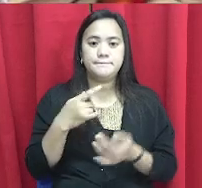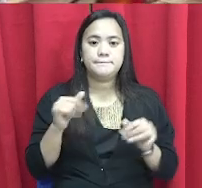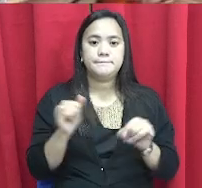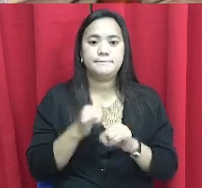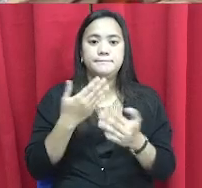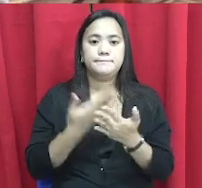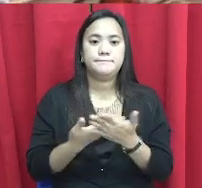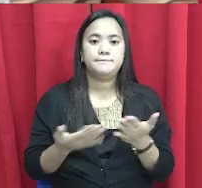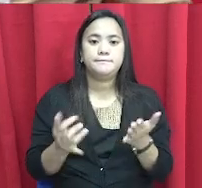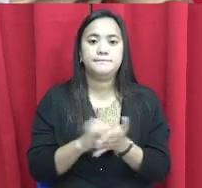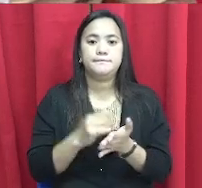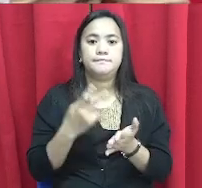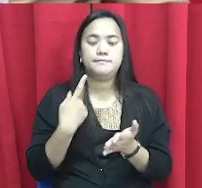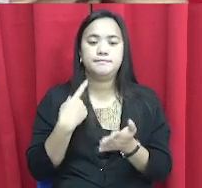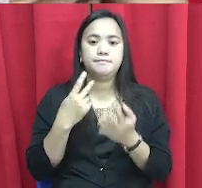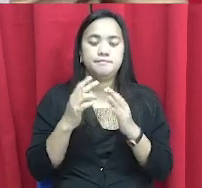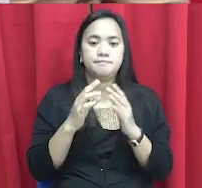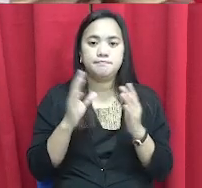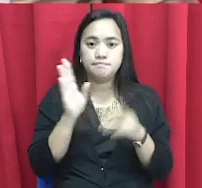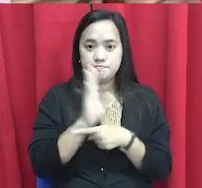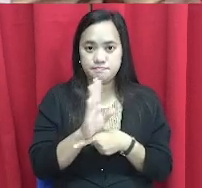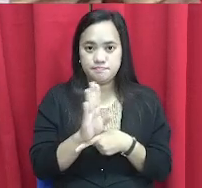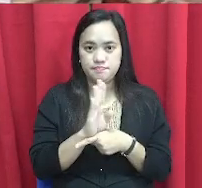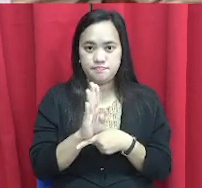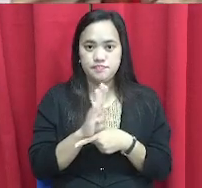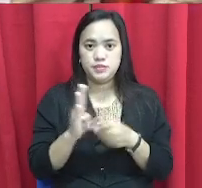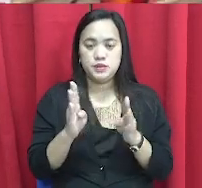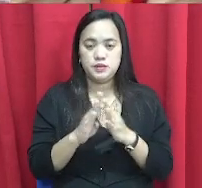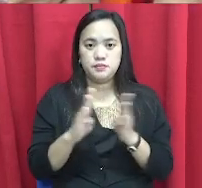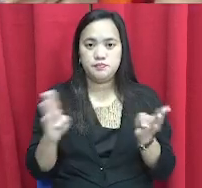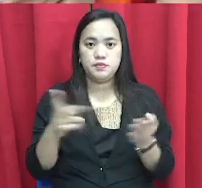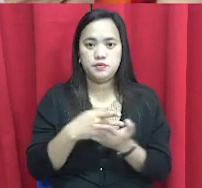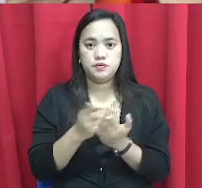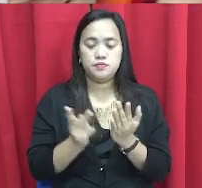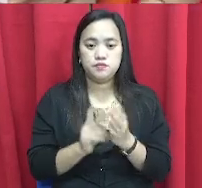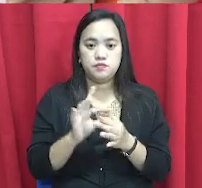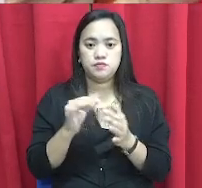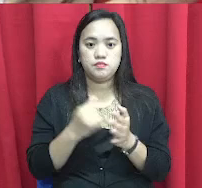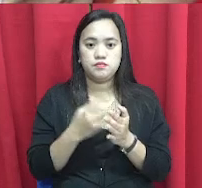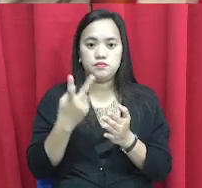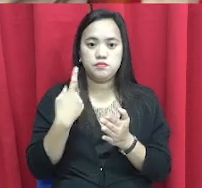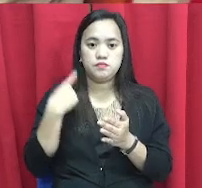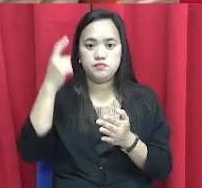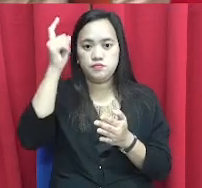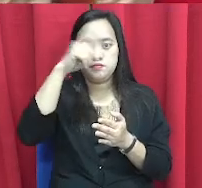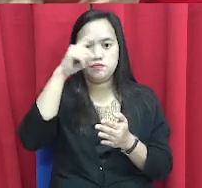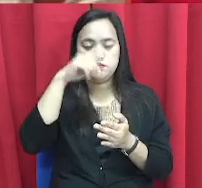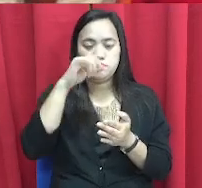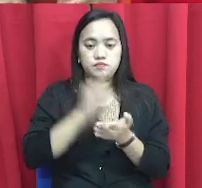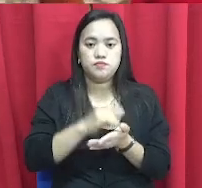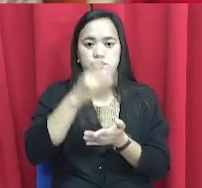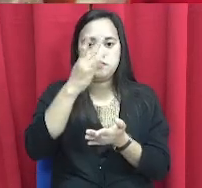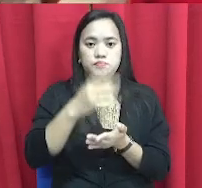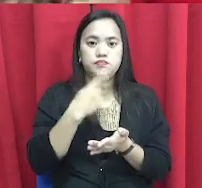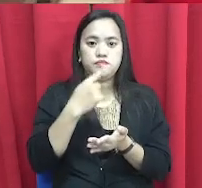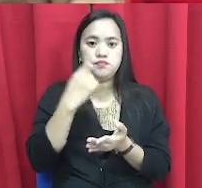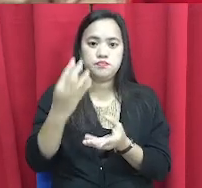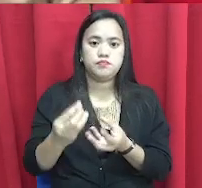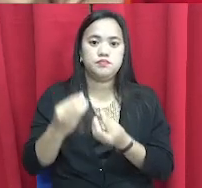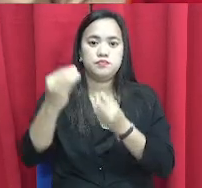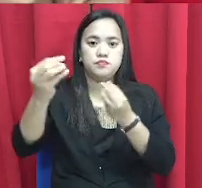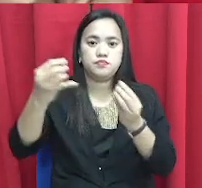malaking katulong na natin yan eh Ah katulong natin yan mga kapatid yan ay wisdom na binigay ng Diyos sa atin pong